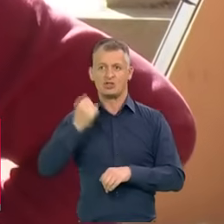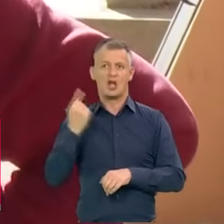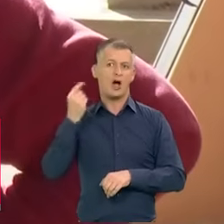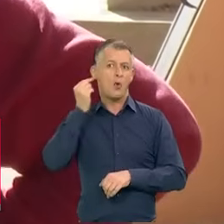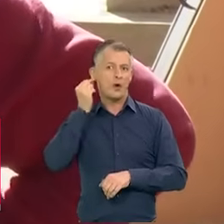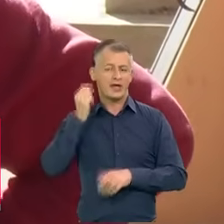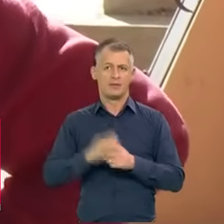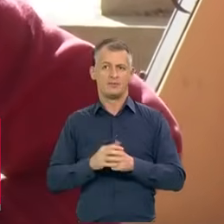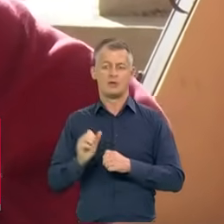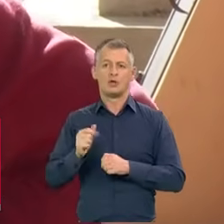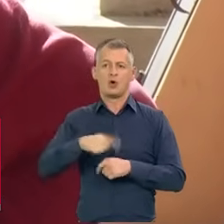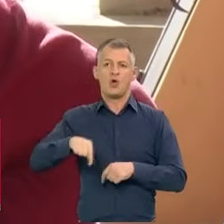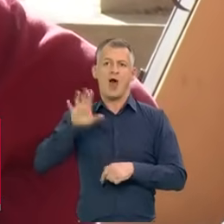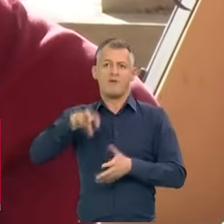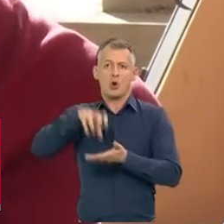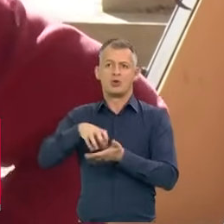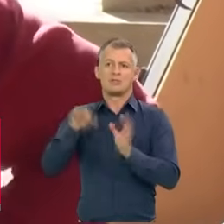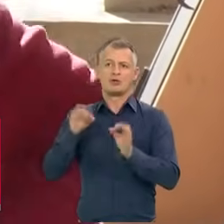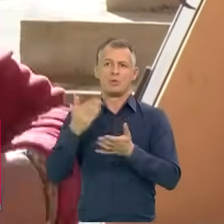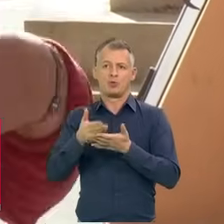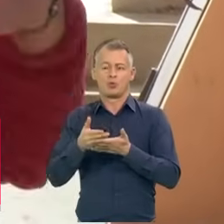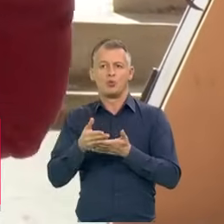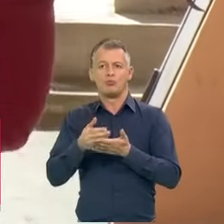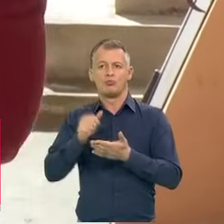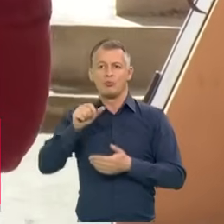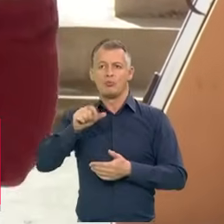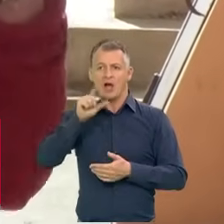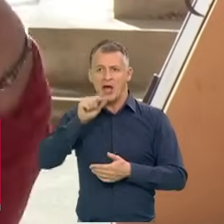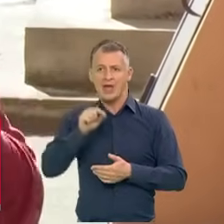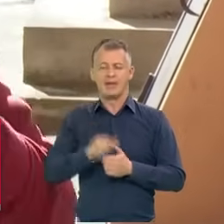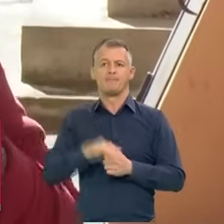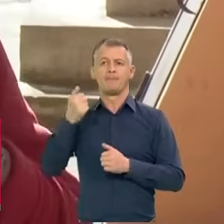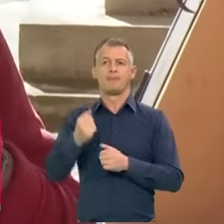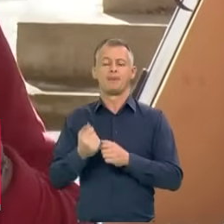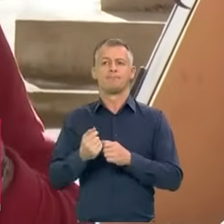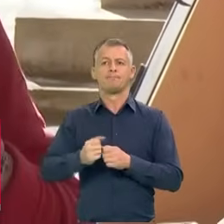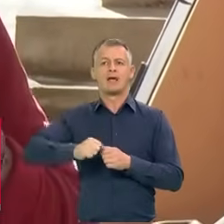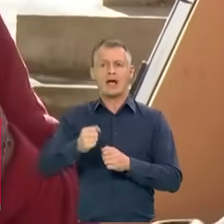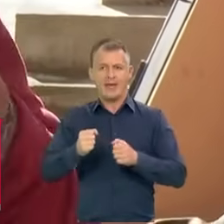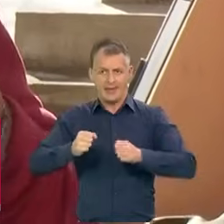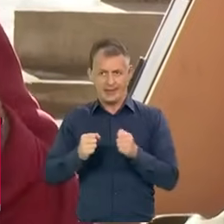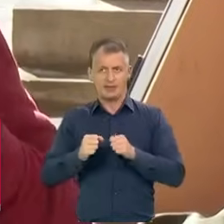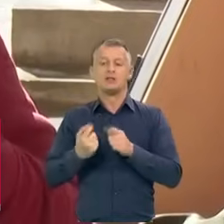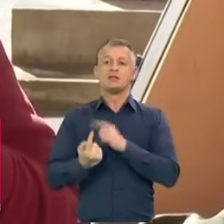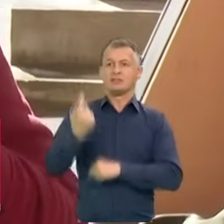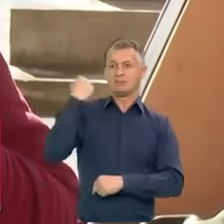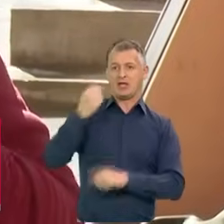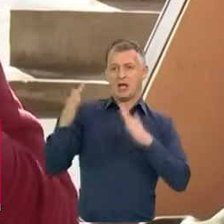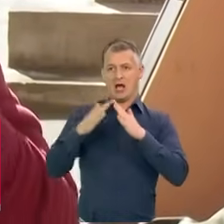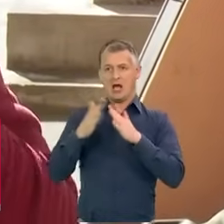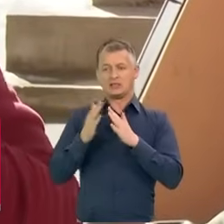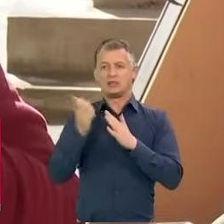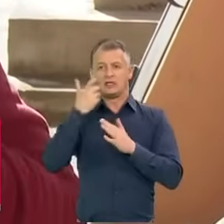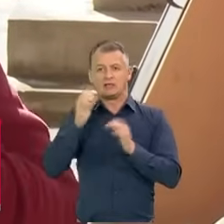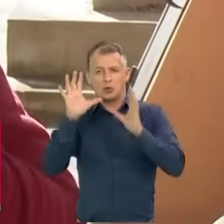coteț să zicem de găini în spatele casei și cam când se întunecă așa puțin El